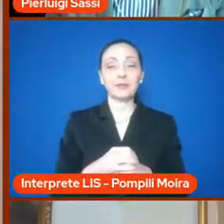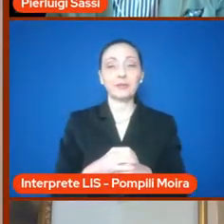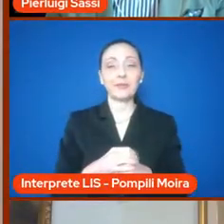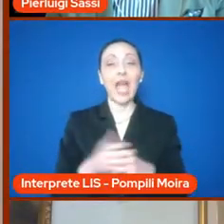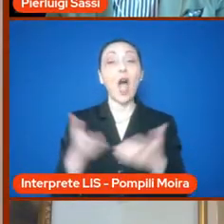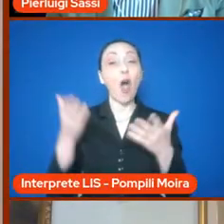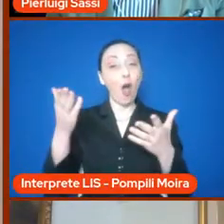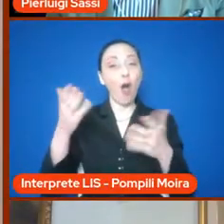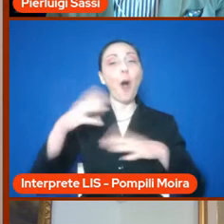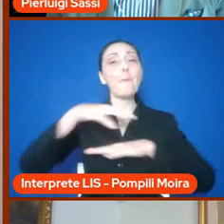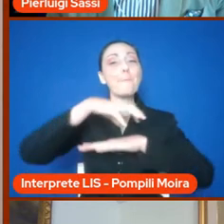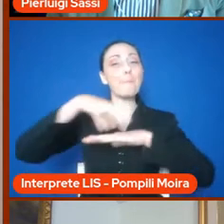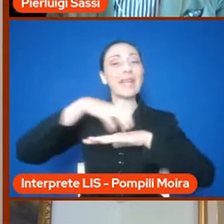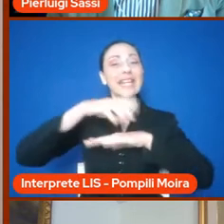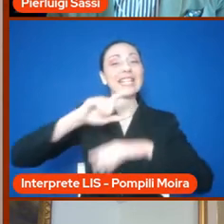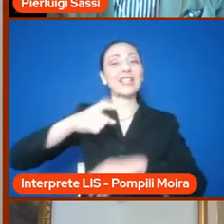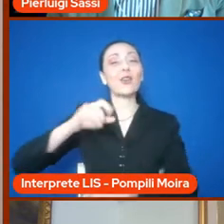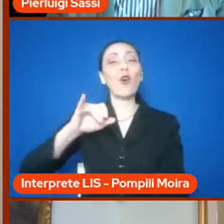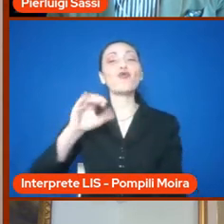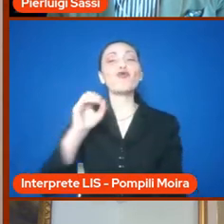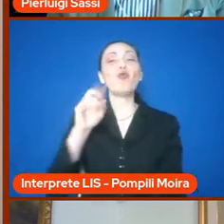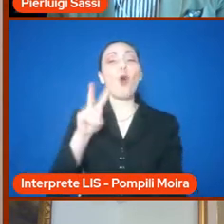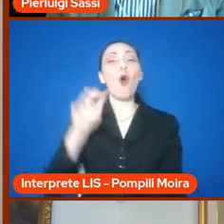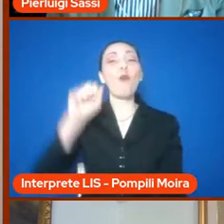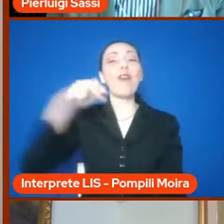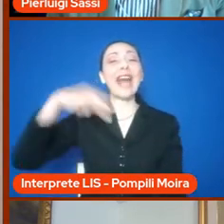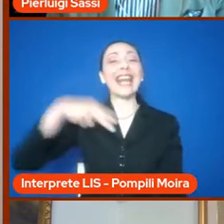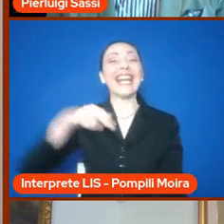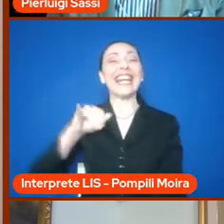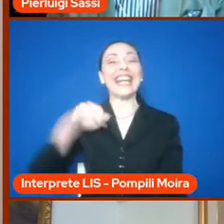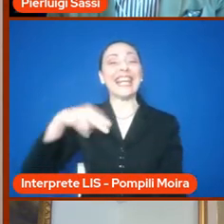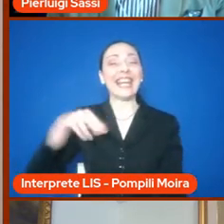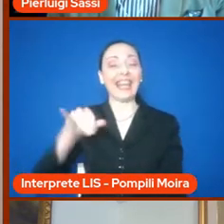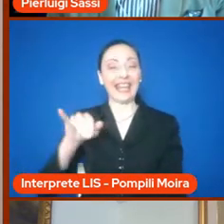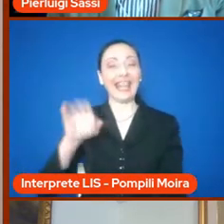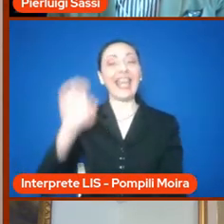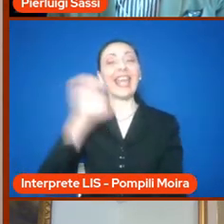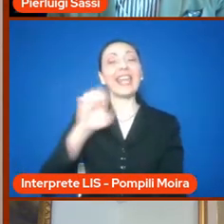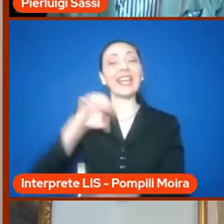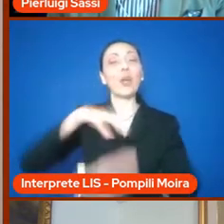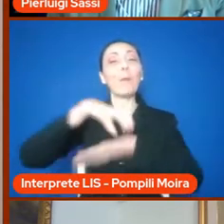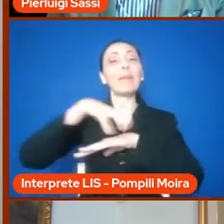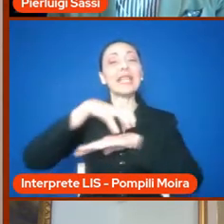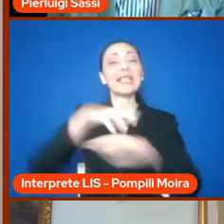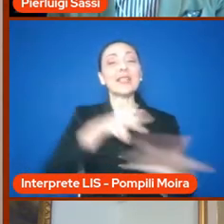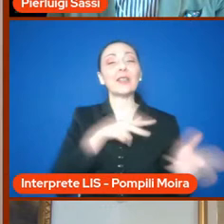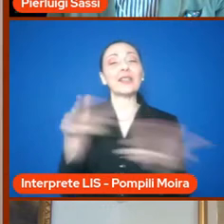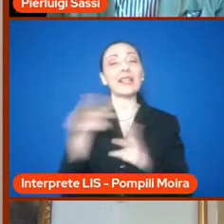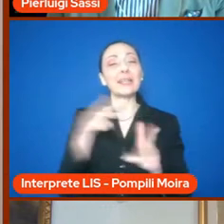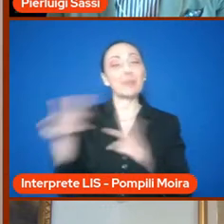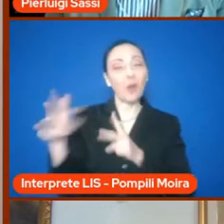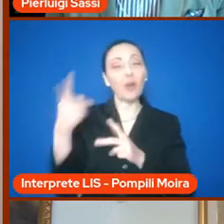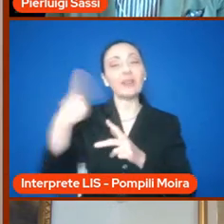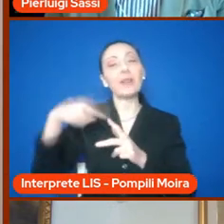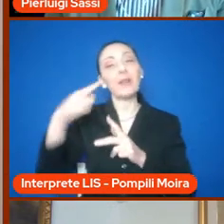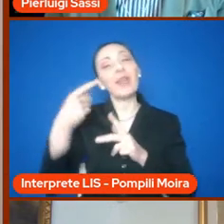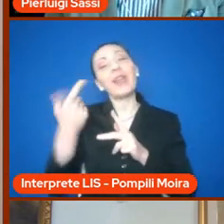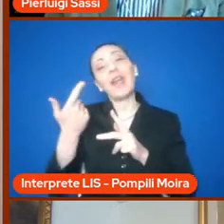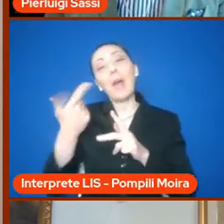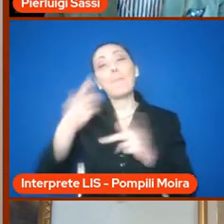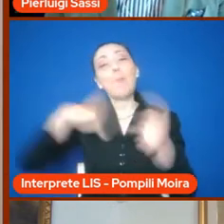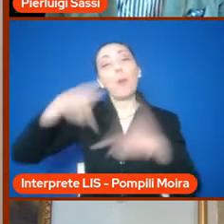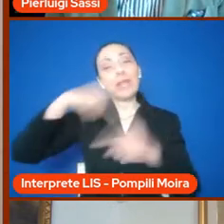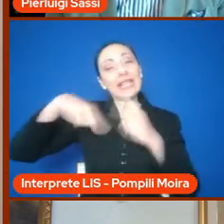Eccoci, ecco il ministro Giovannini, Enrico Giovannini. Ministro dei Trasporti e delle Mobilità Sostenibili,